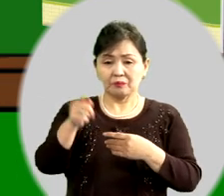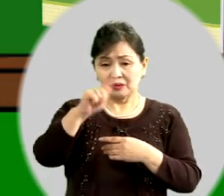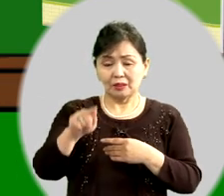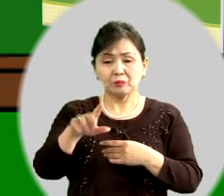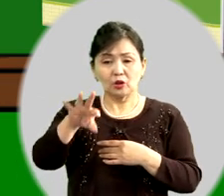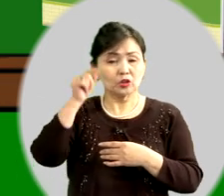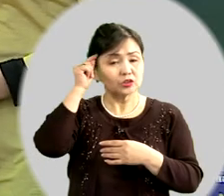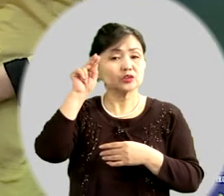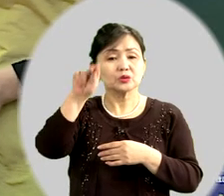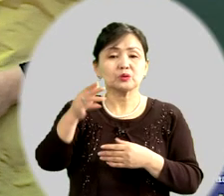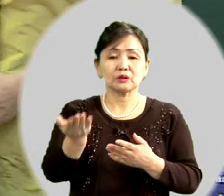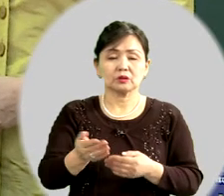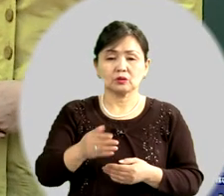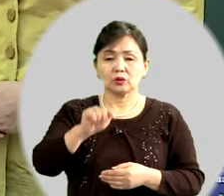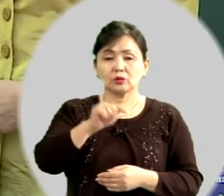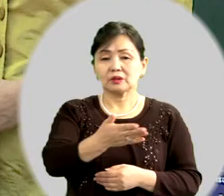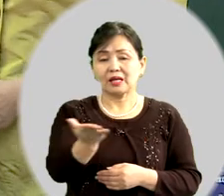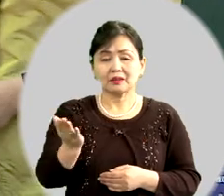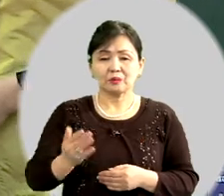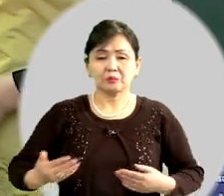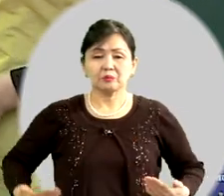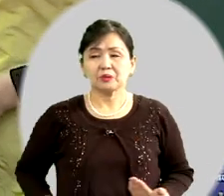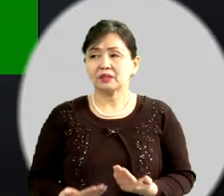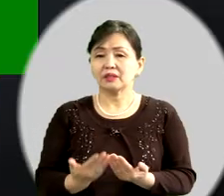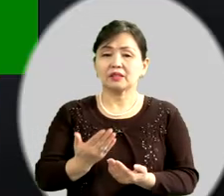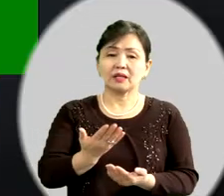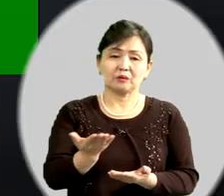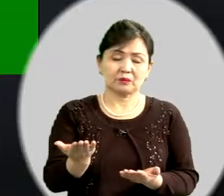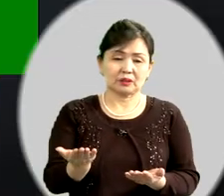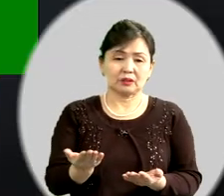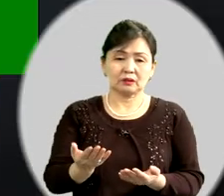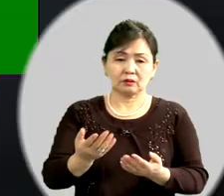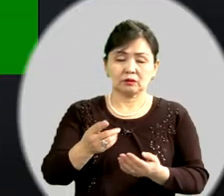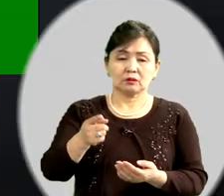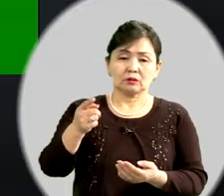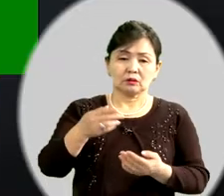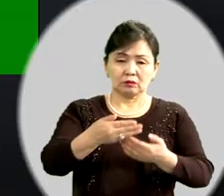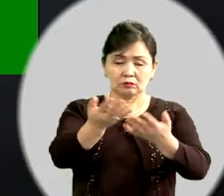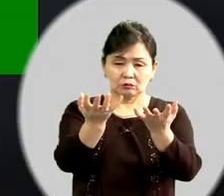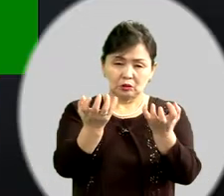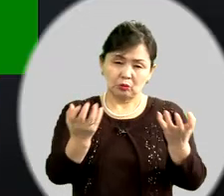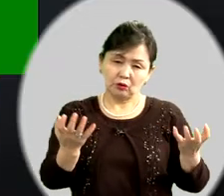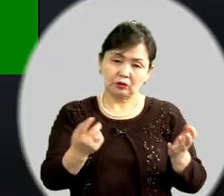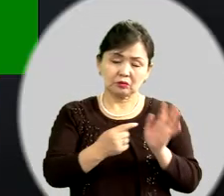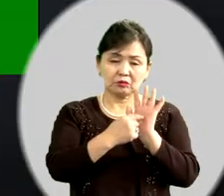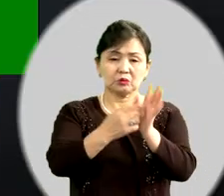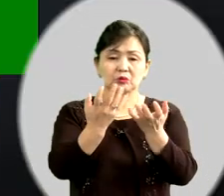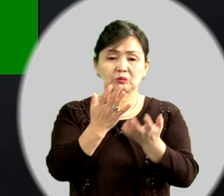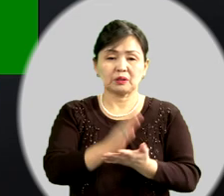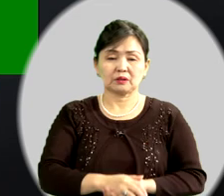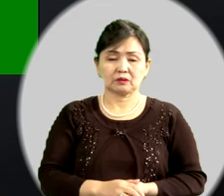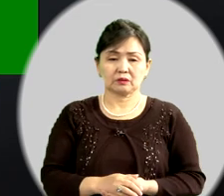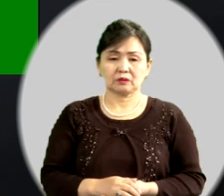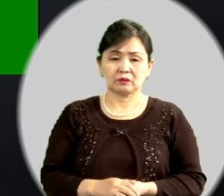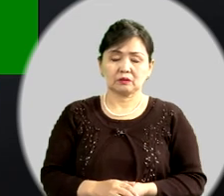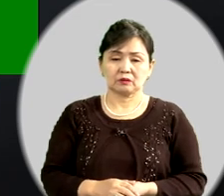сурнаа. Хүүхдүүдээ, бидний амьдралд ийм хэлбэртэй зүйлс маш олон байдаг. За эдгээр